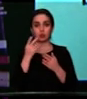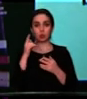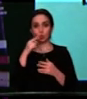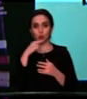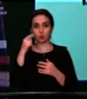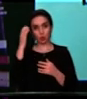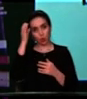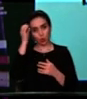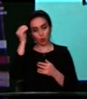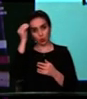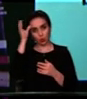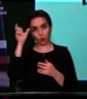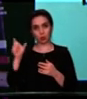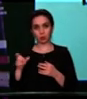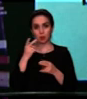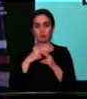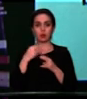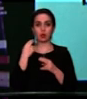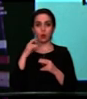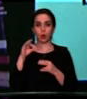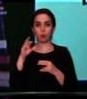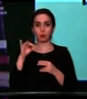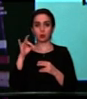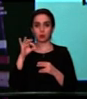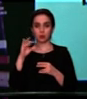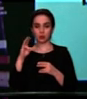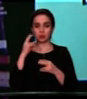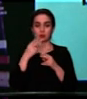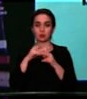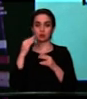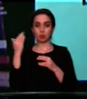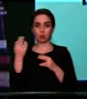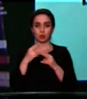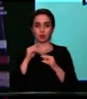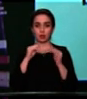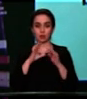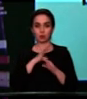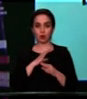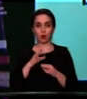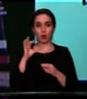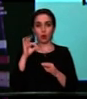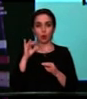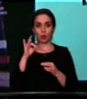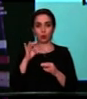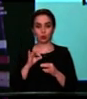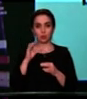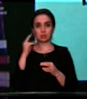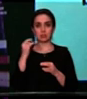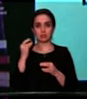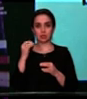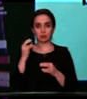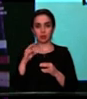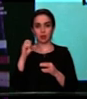rus olimi Oparin va ingliz olimi Holdin tomonidan yaratilgan. Oro esa vodorod,